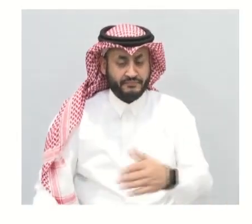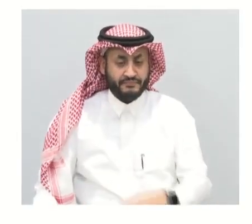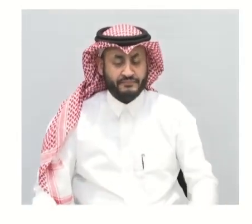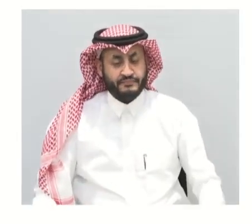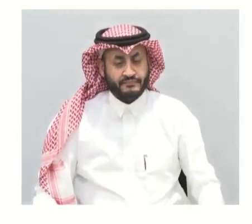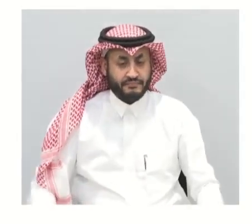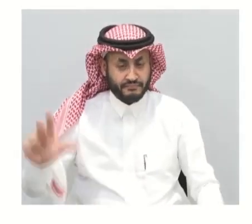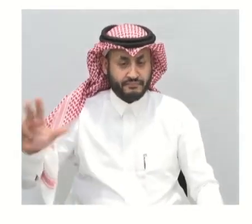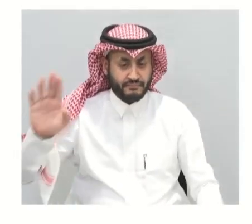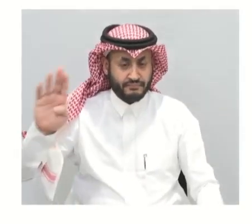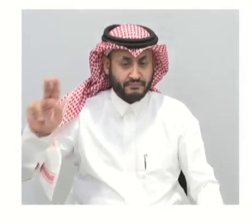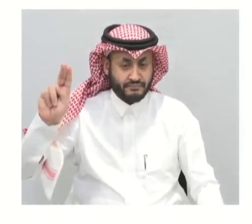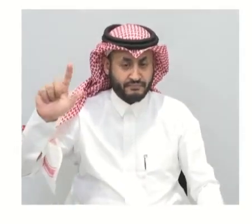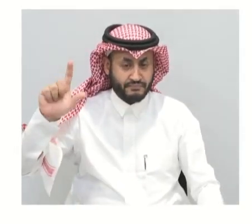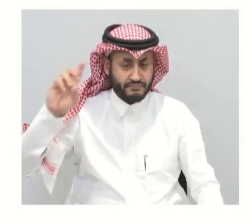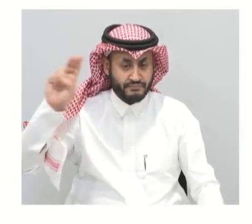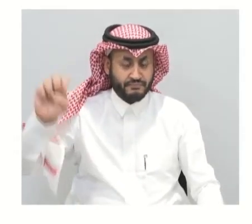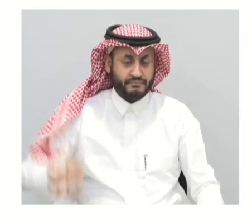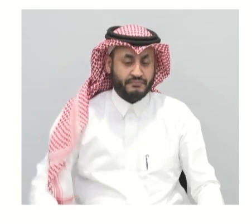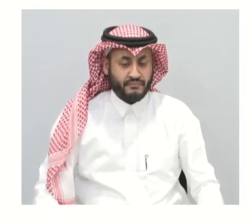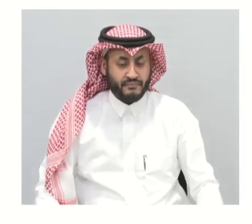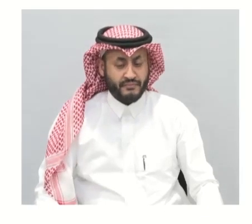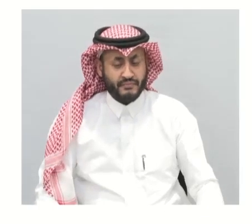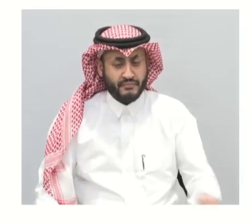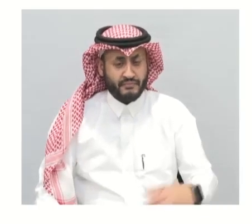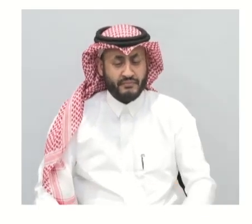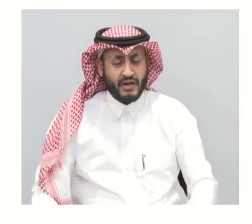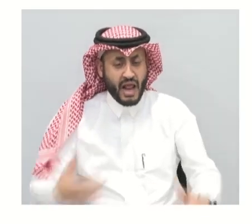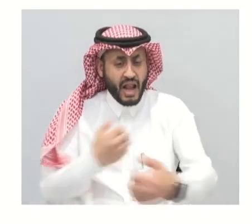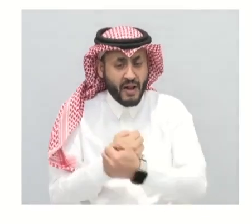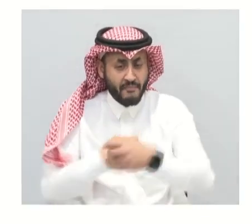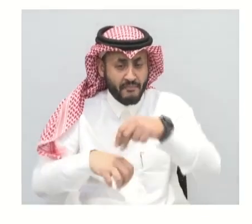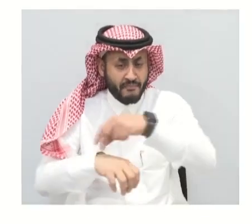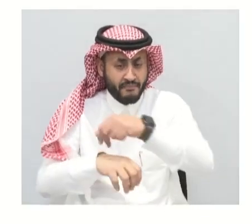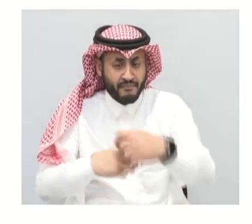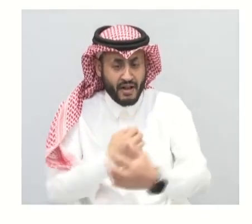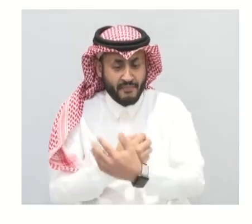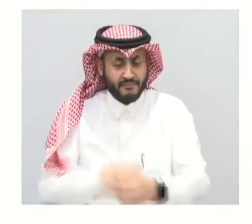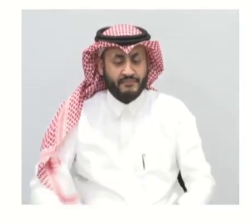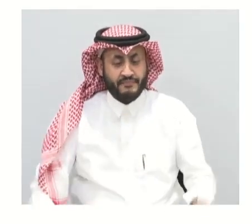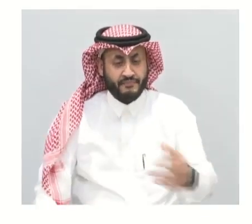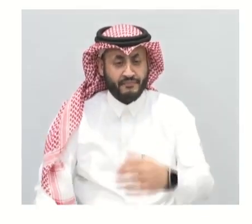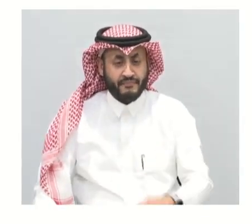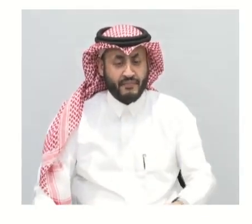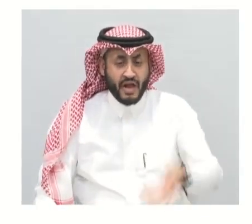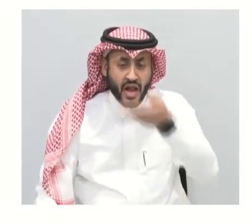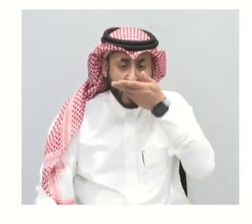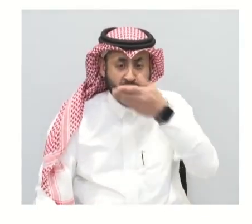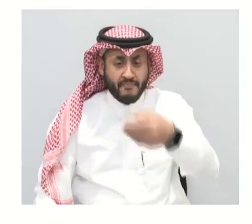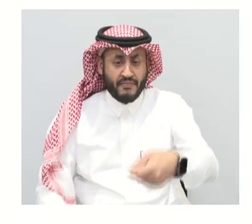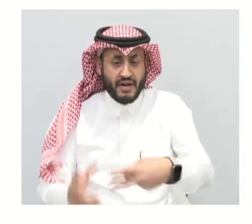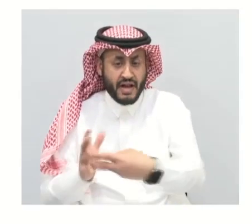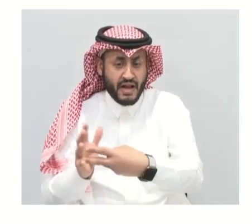الكتله الحيويه حفظ التربه الطاقه الكهرومائيه